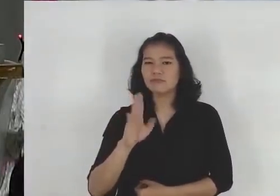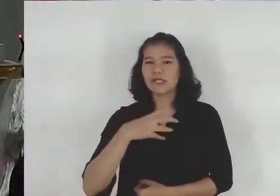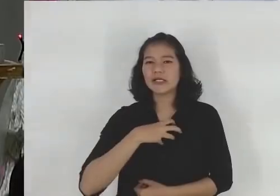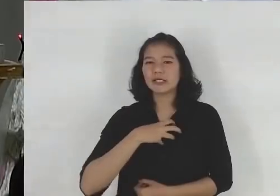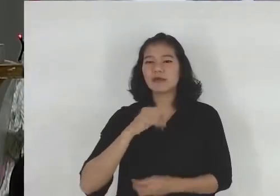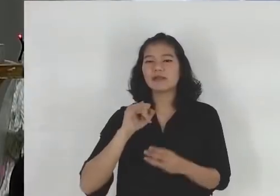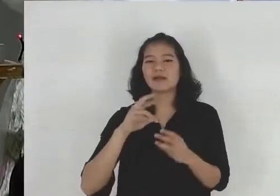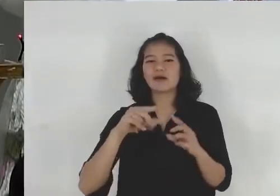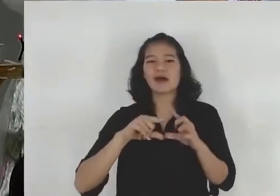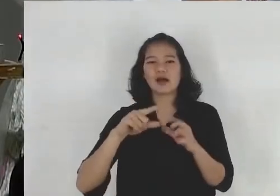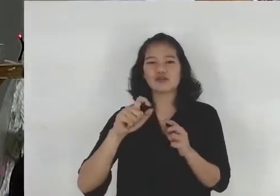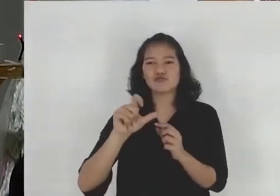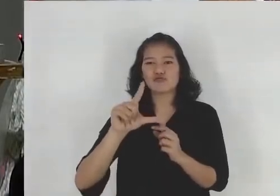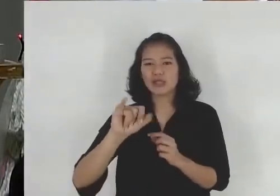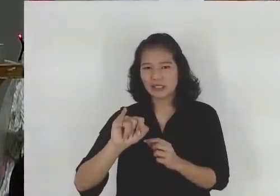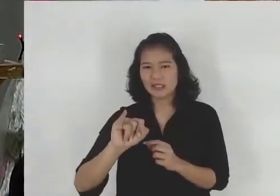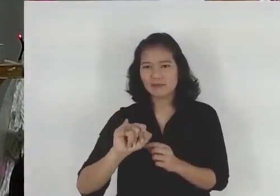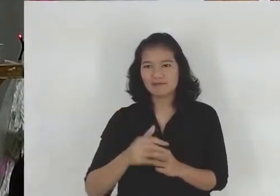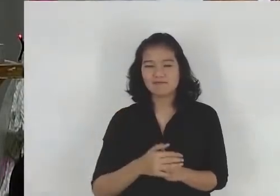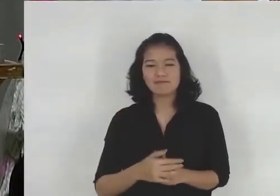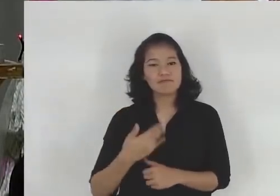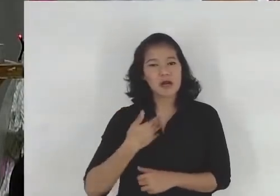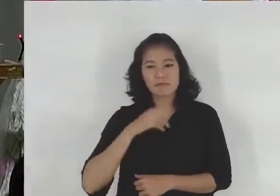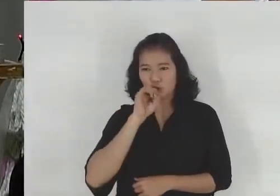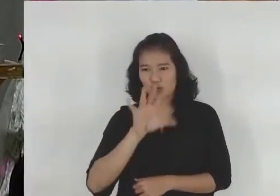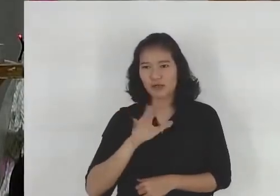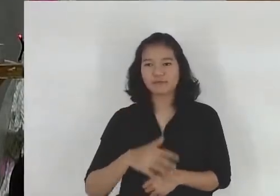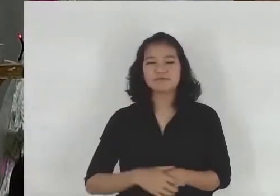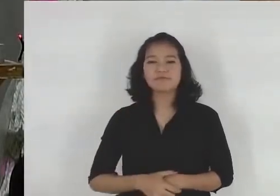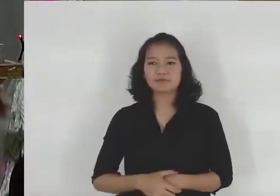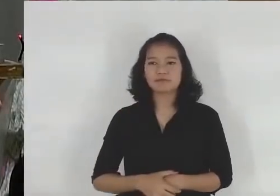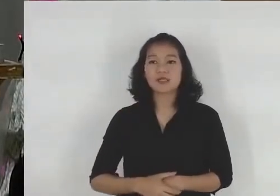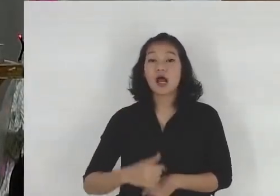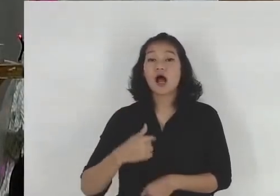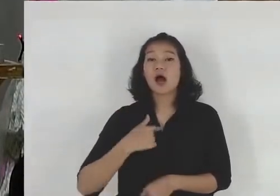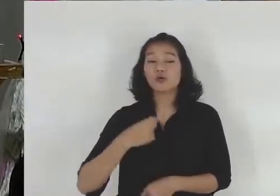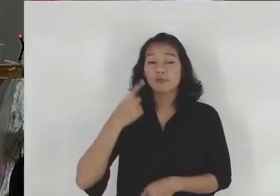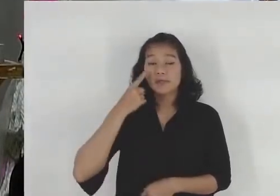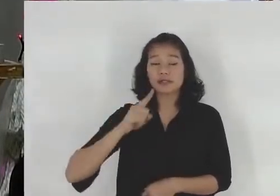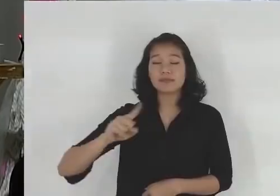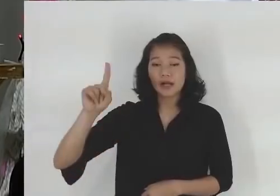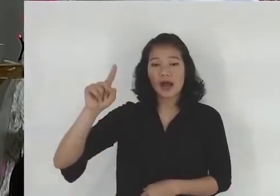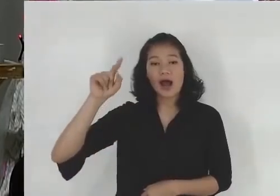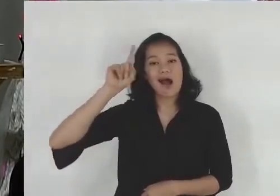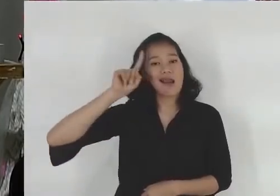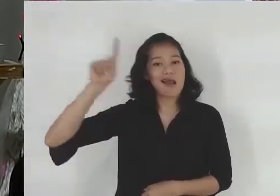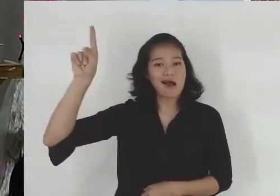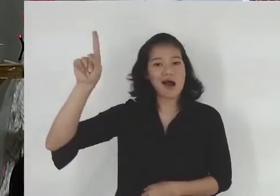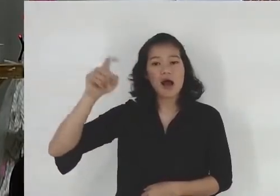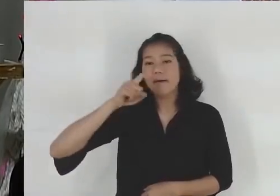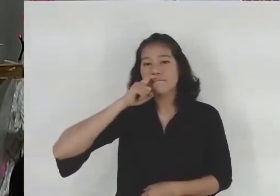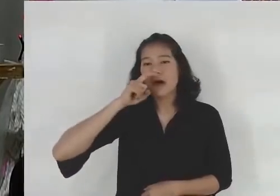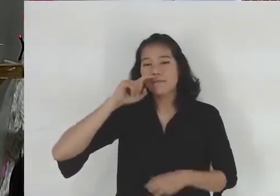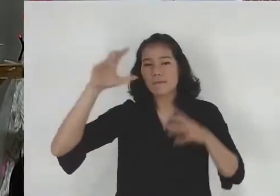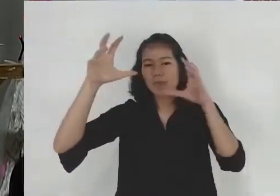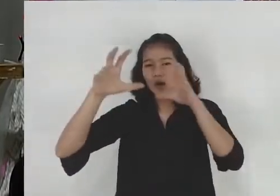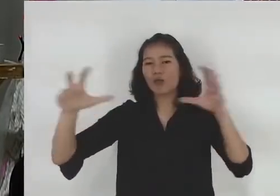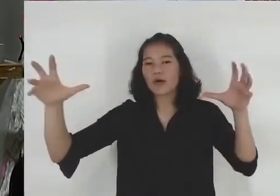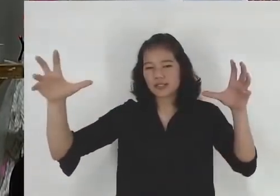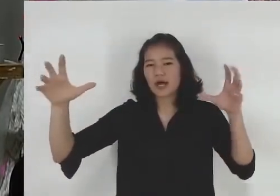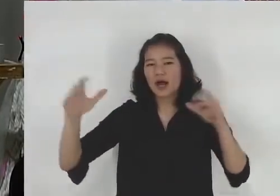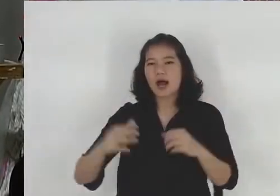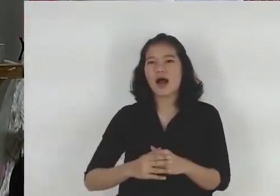rasuli kita mengucapkan aku percaya kepada Allah Bapa yang Mahakuasa